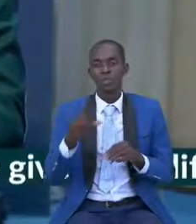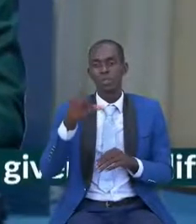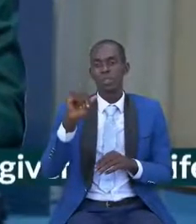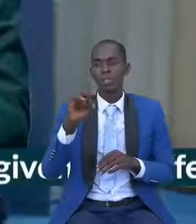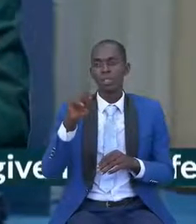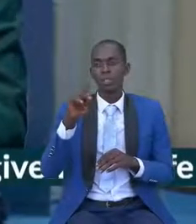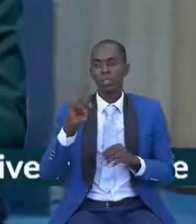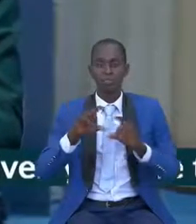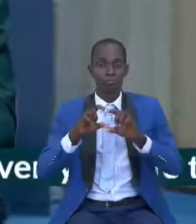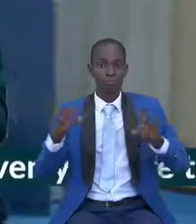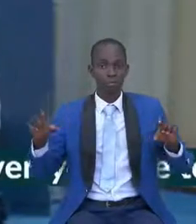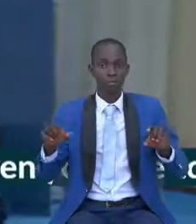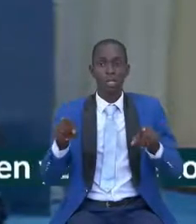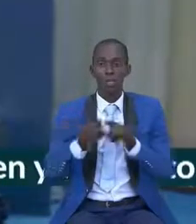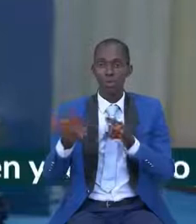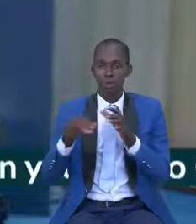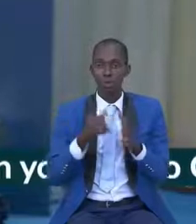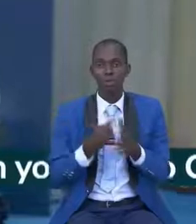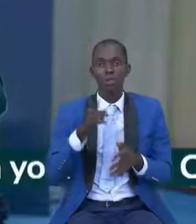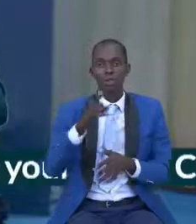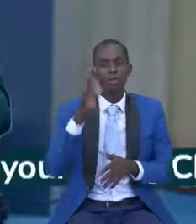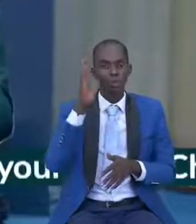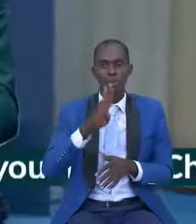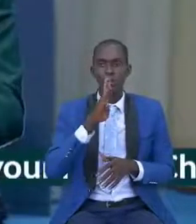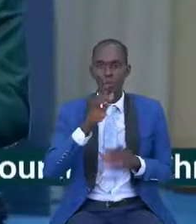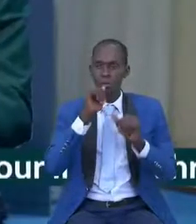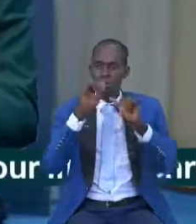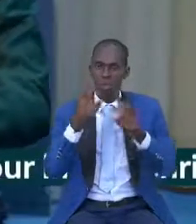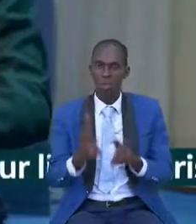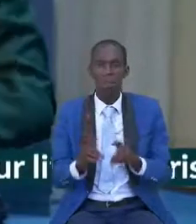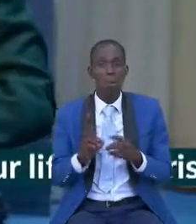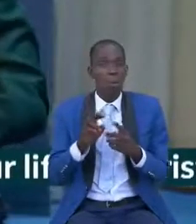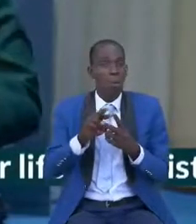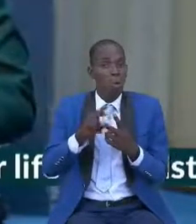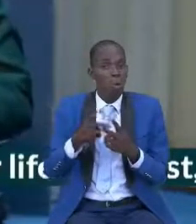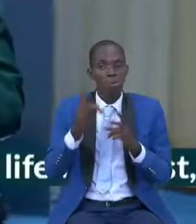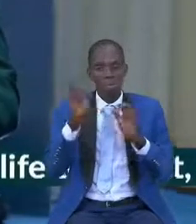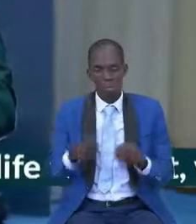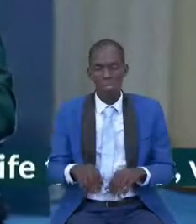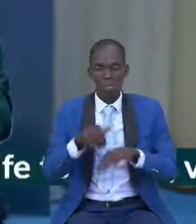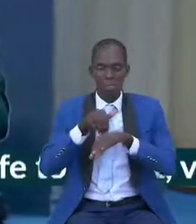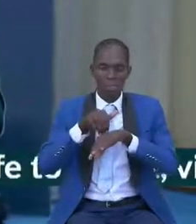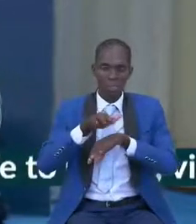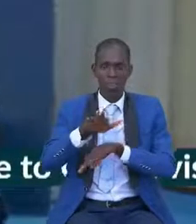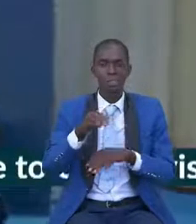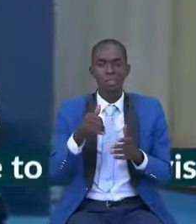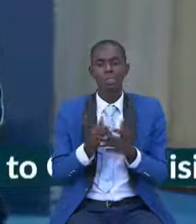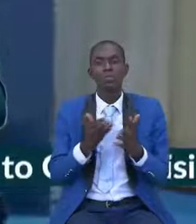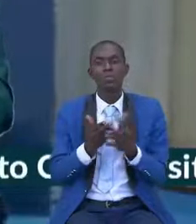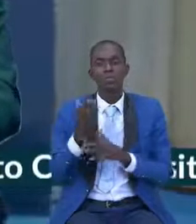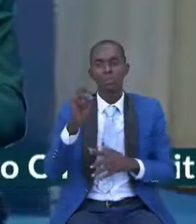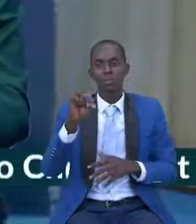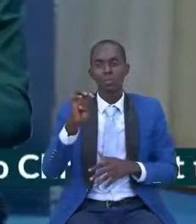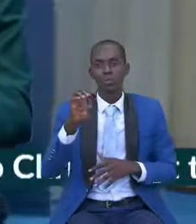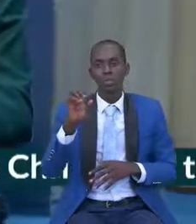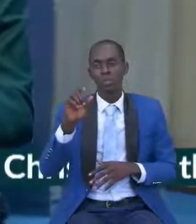cliquant le lien qui s'affiche. Et comme vous le faites, vous serez aussi béni. Vous pouvez l'envoyer par SMS